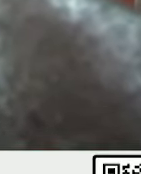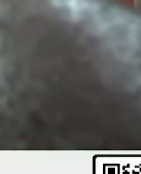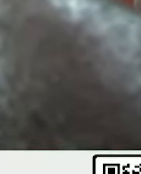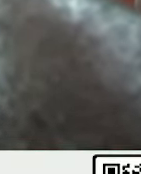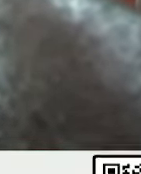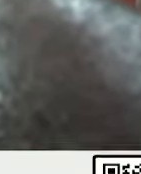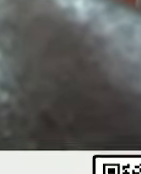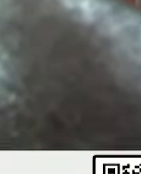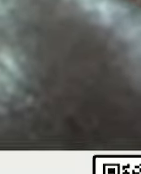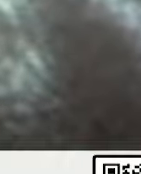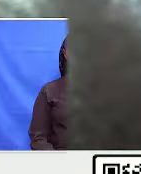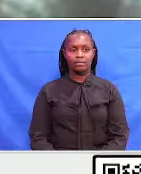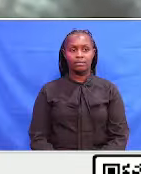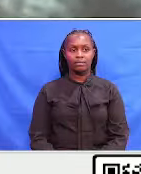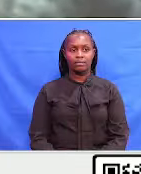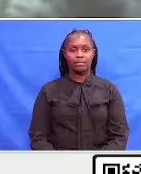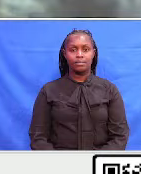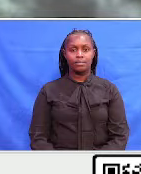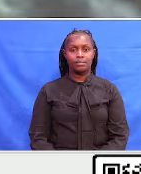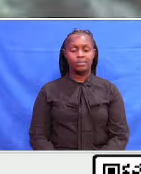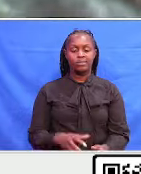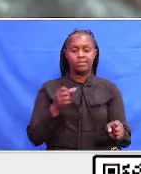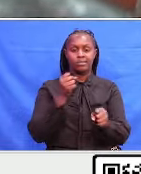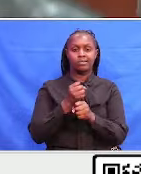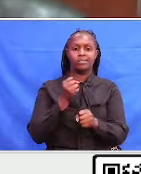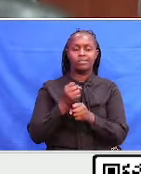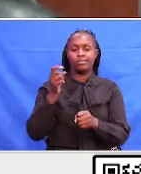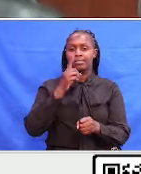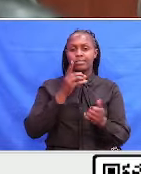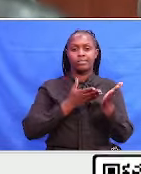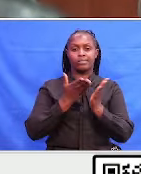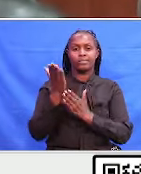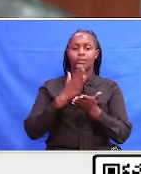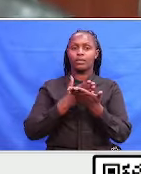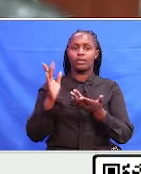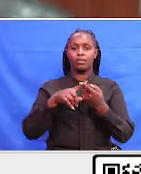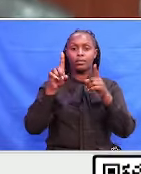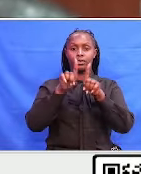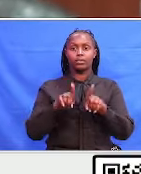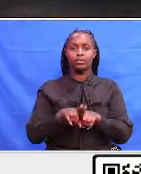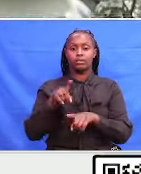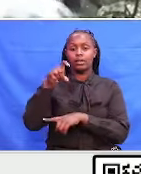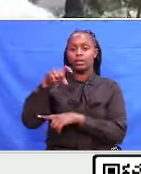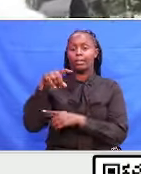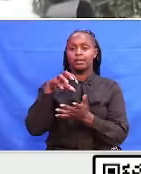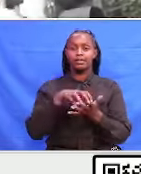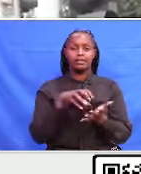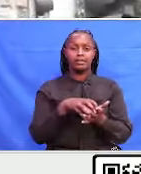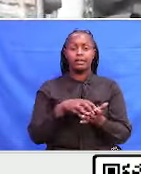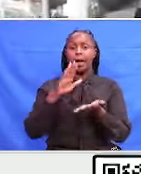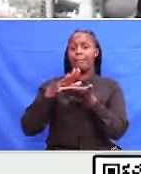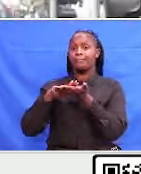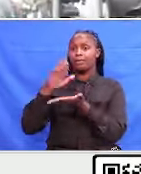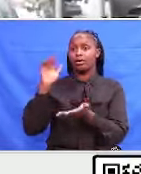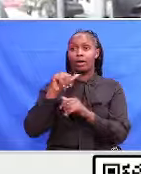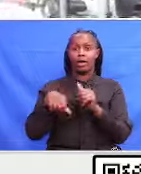actually investigating and breaking through some of these very, very complicated and complex cases. Ufafanuzi zaidi wa